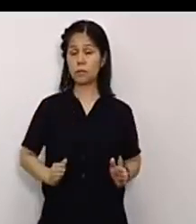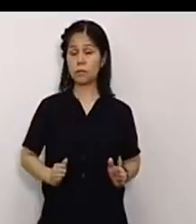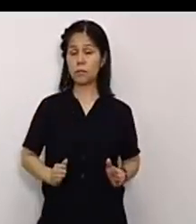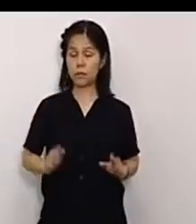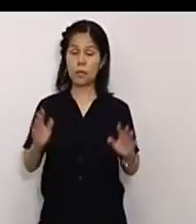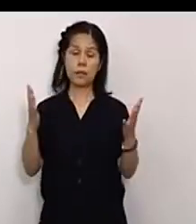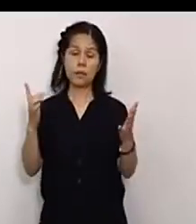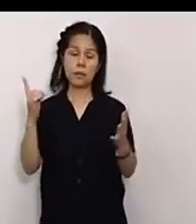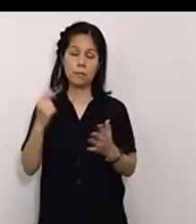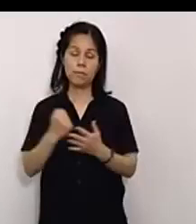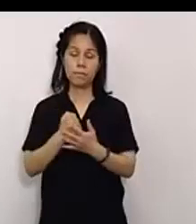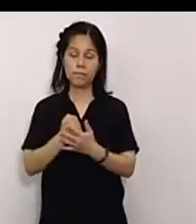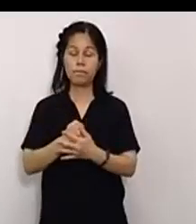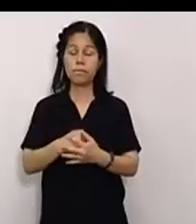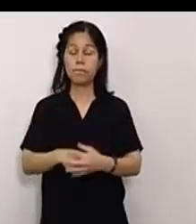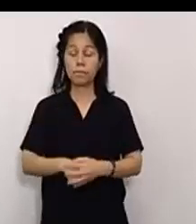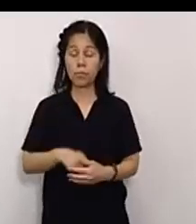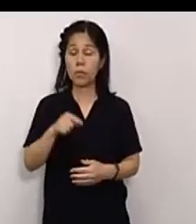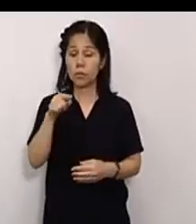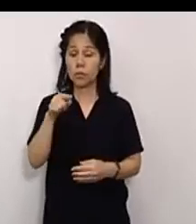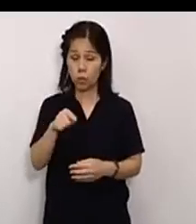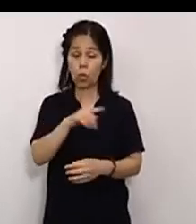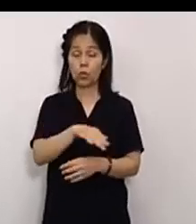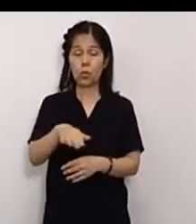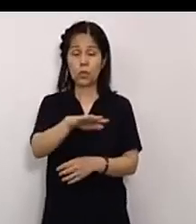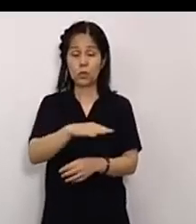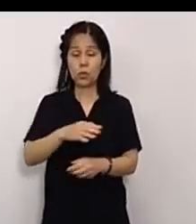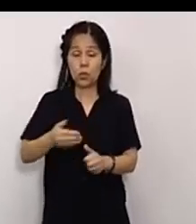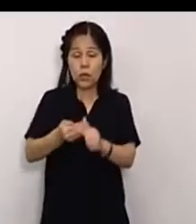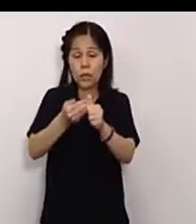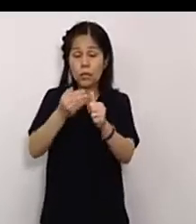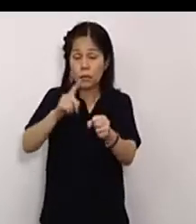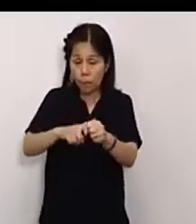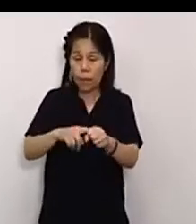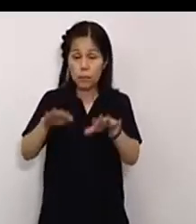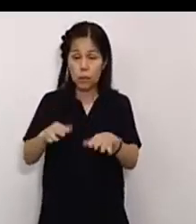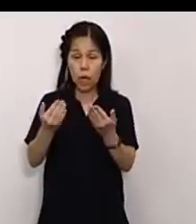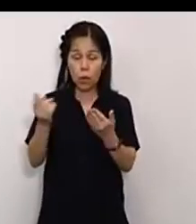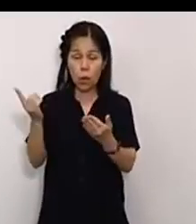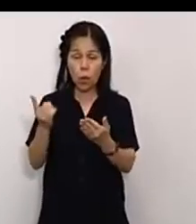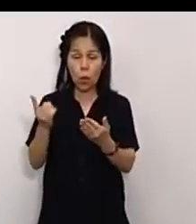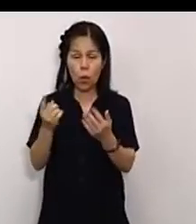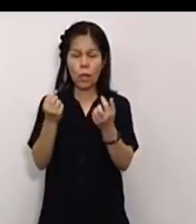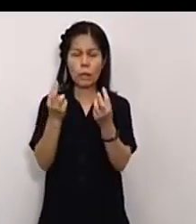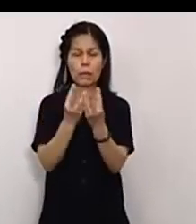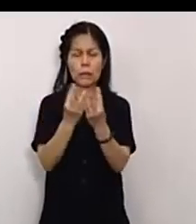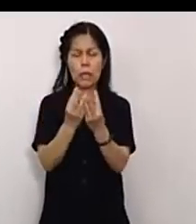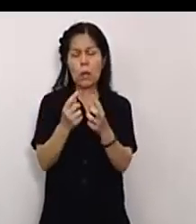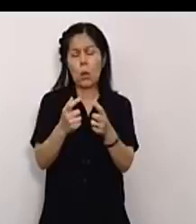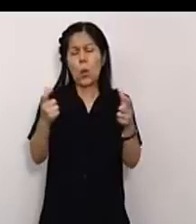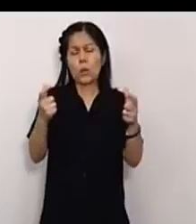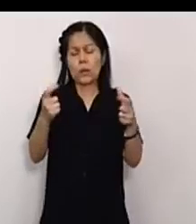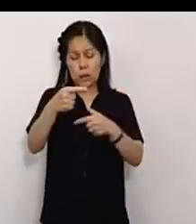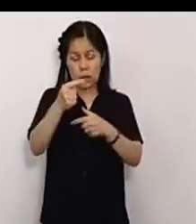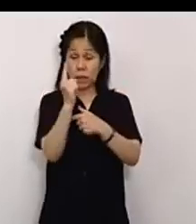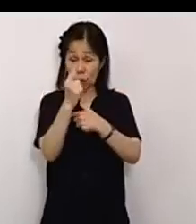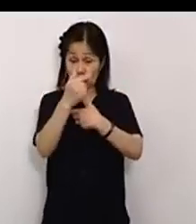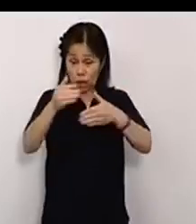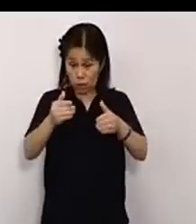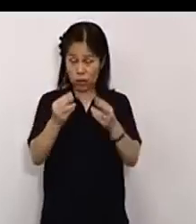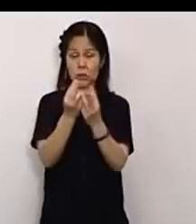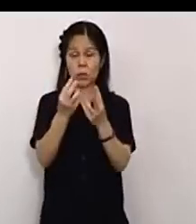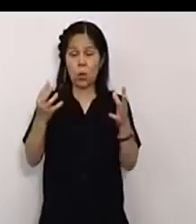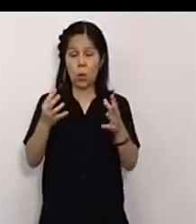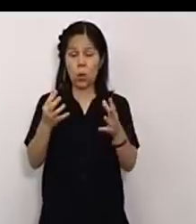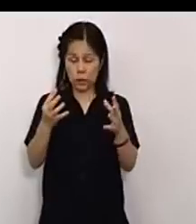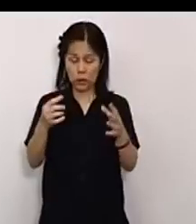でそういう子どもたちを育てるためには、今の学校は人数が多すぎると思います。基本的には20人ぐらい